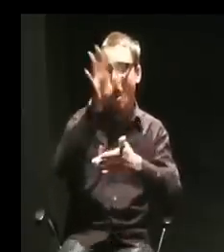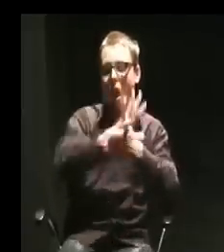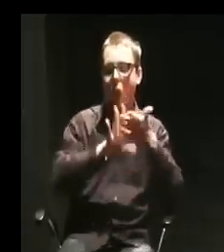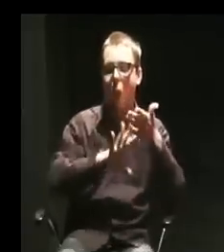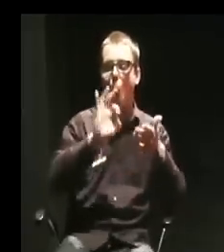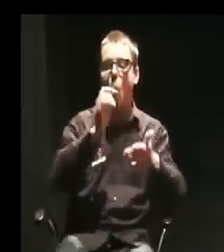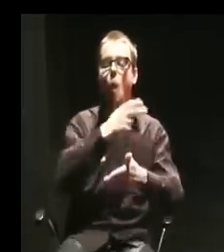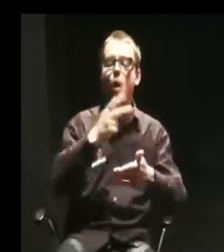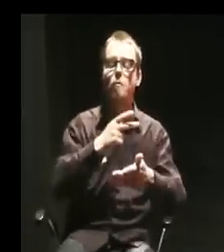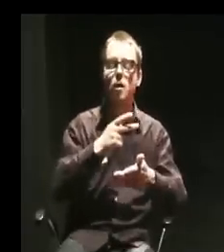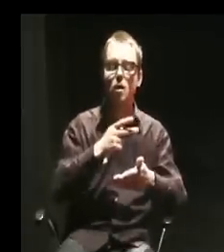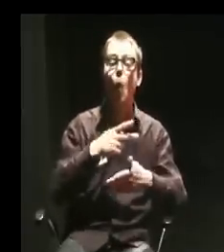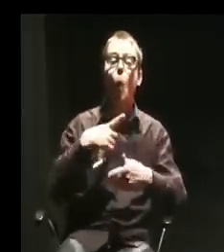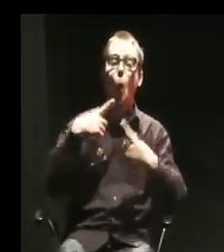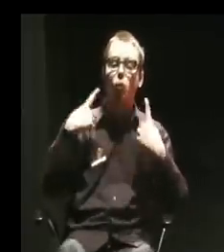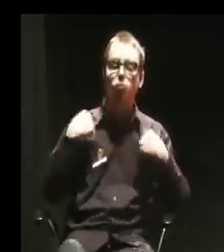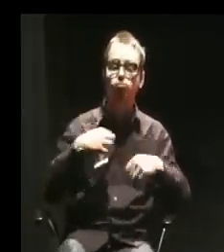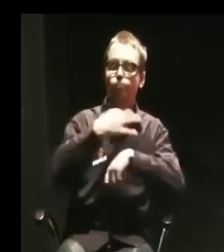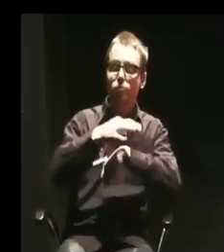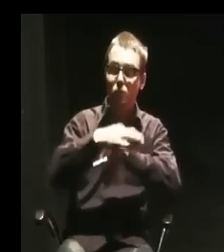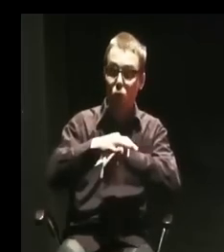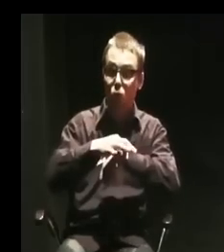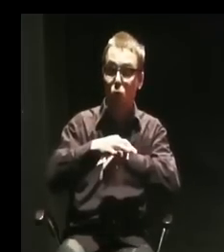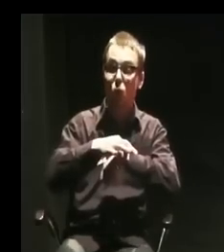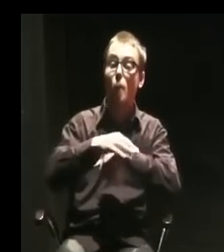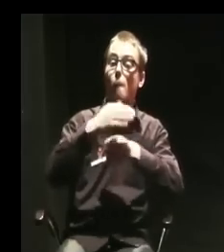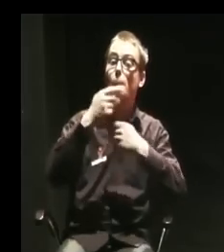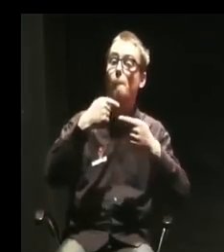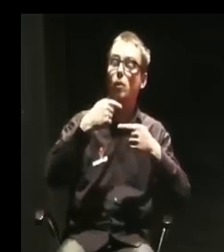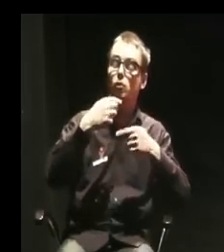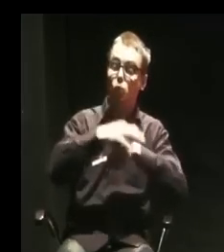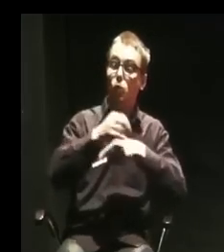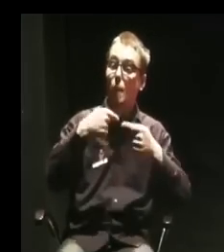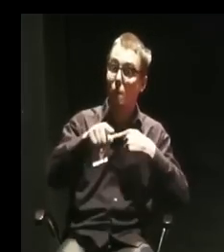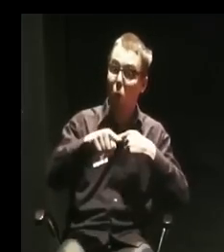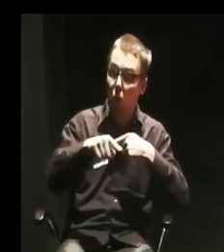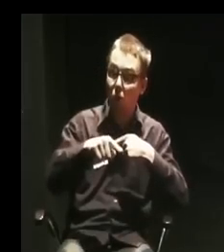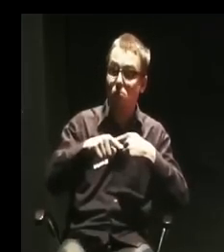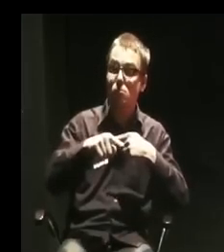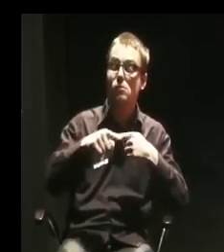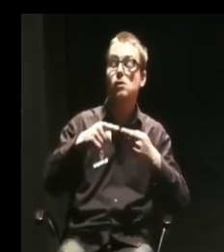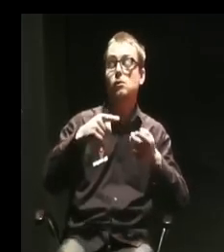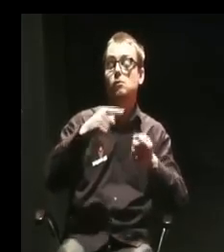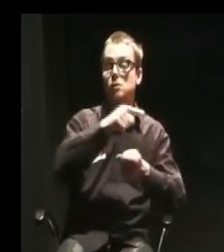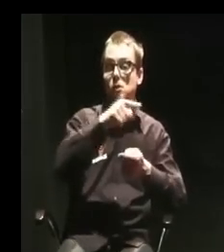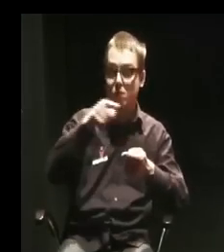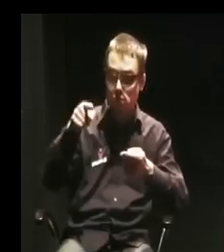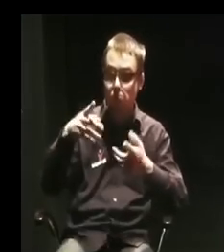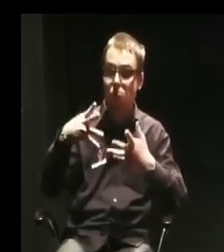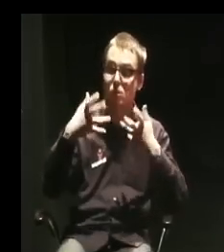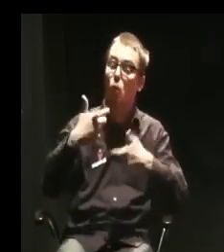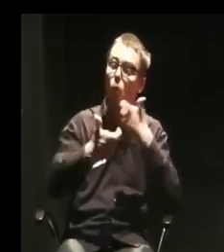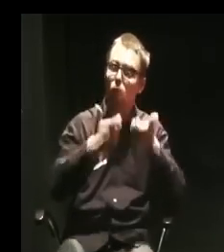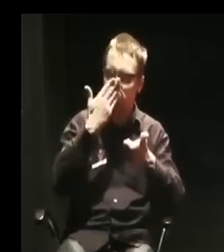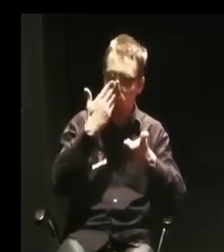kim chcą być studenci po zakończonych studiach we wszystkich miastach wojewódzkich. I w mieście